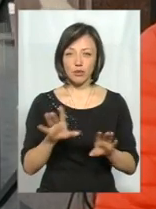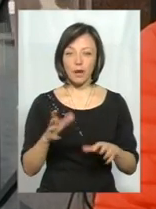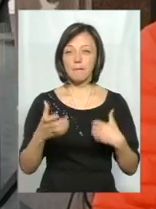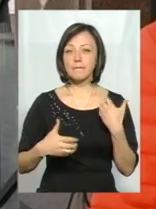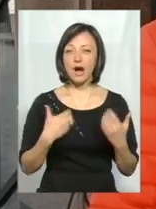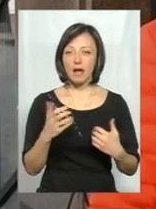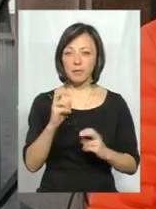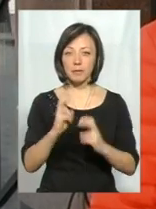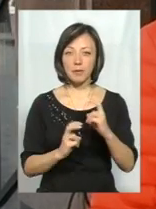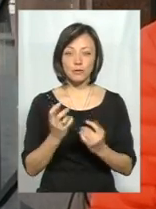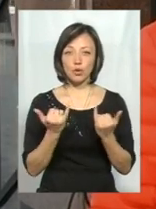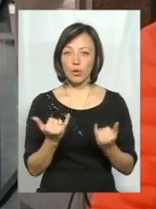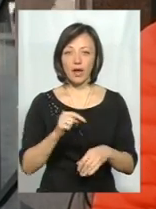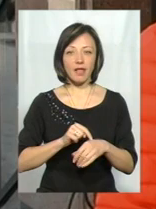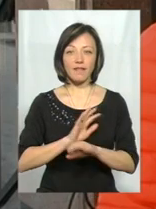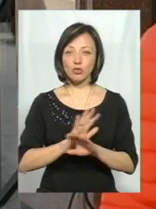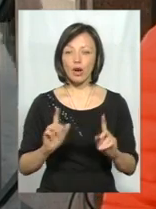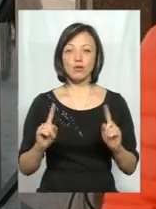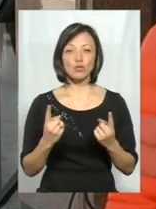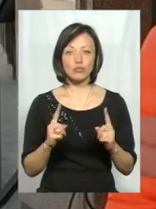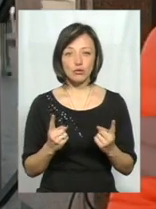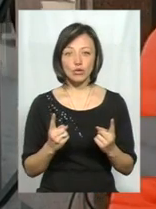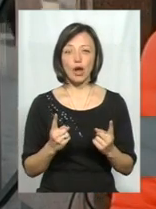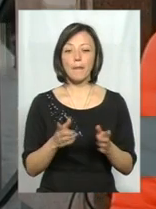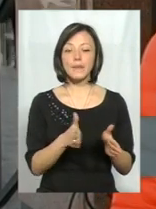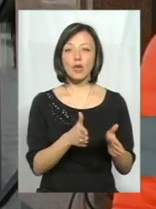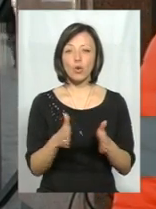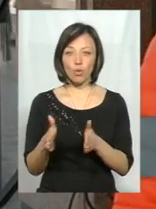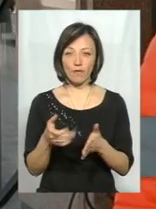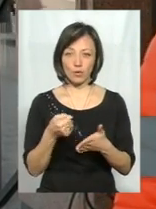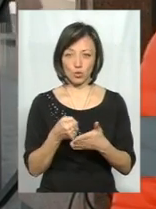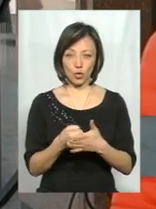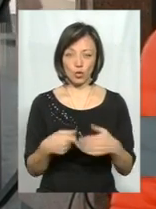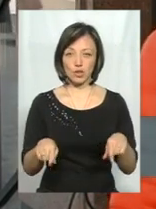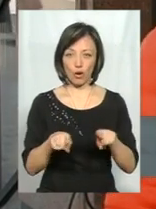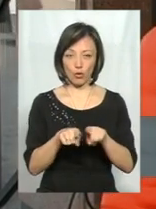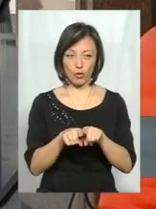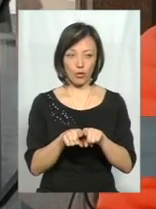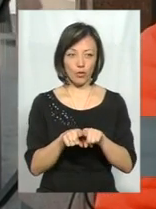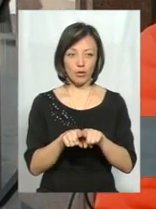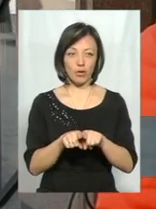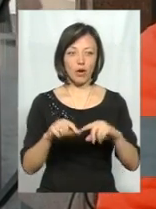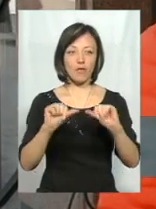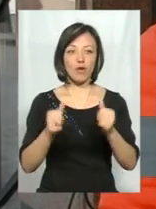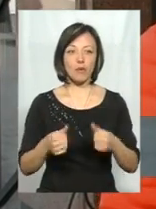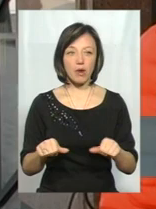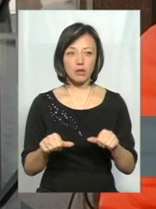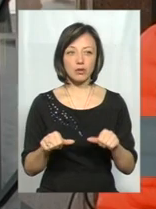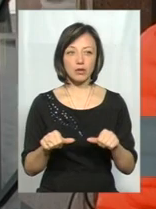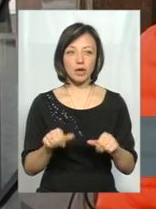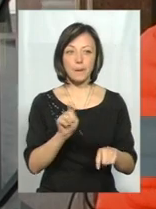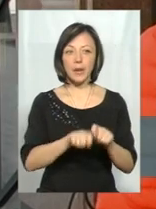паніки підприємство сьогодні не відчуває, тому що воно підготовлене до такого формату,